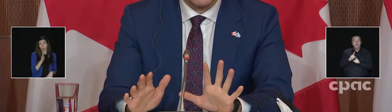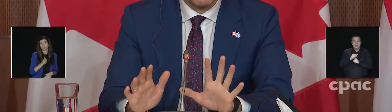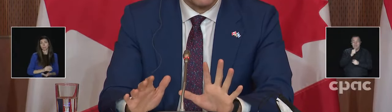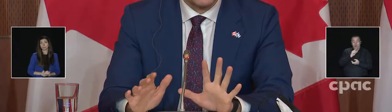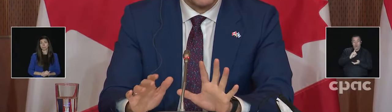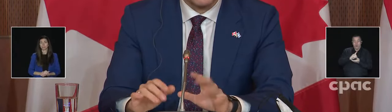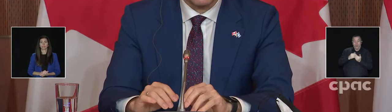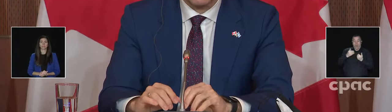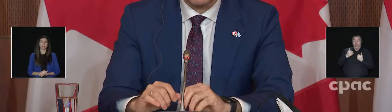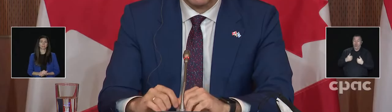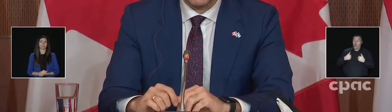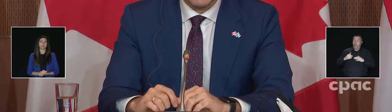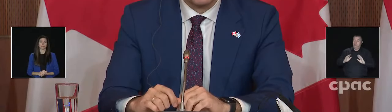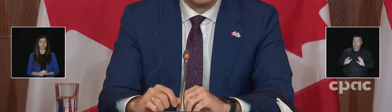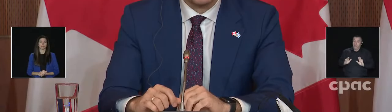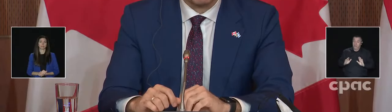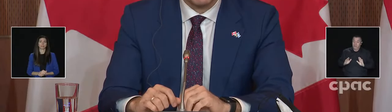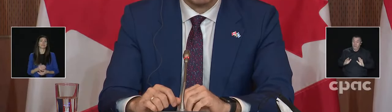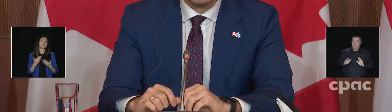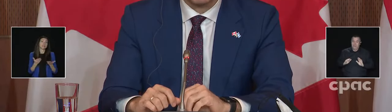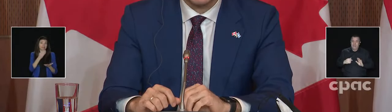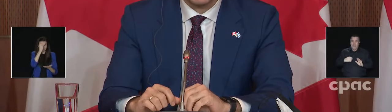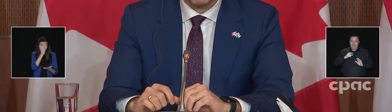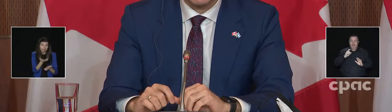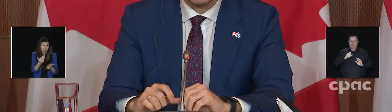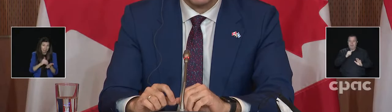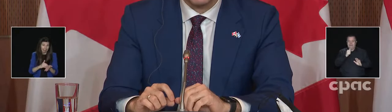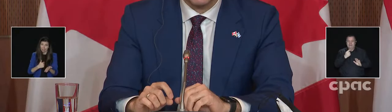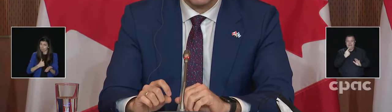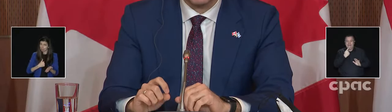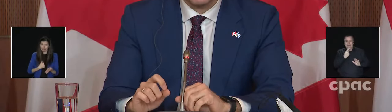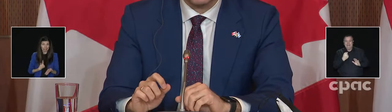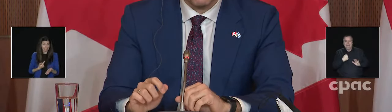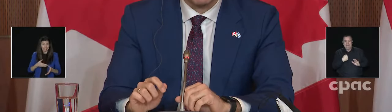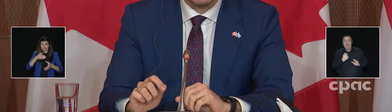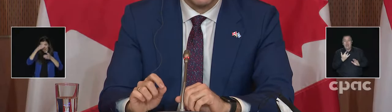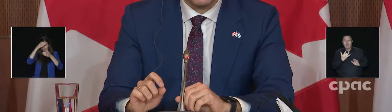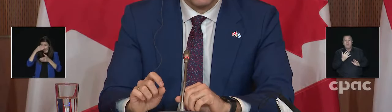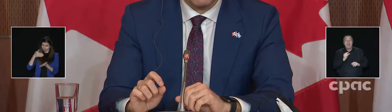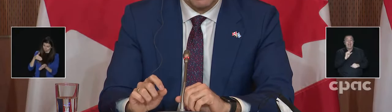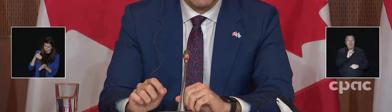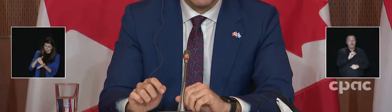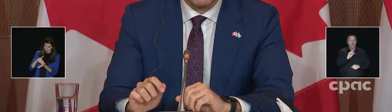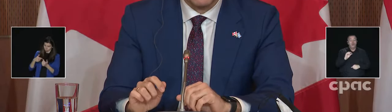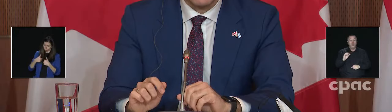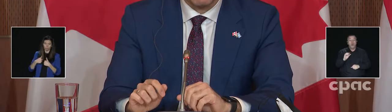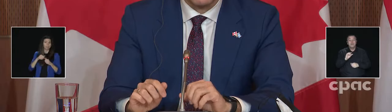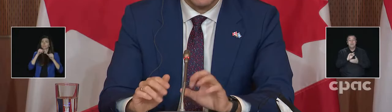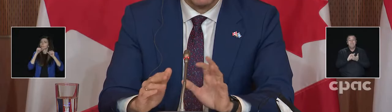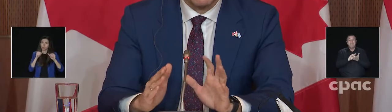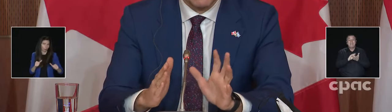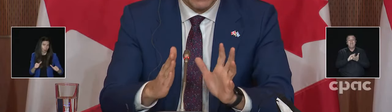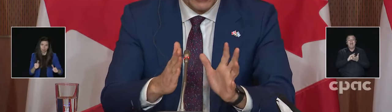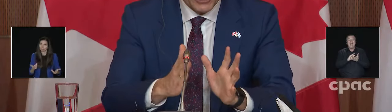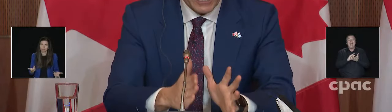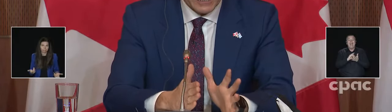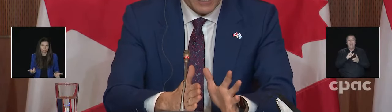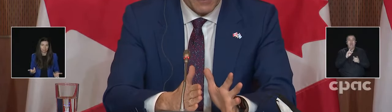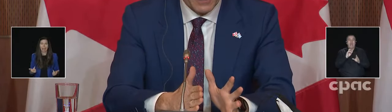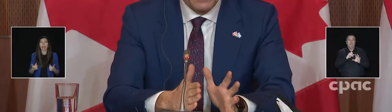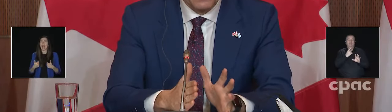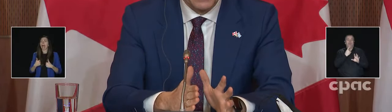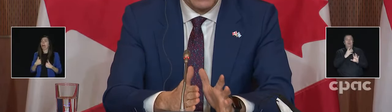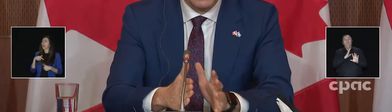médecin, évidemment, j'aurais dû ne pas spécifier combien de doses de médicaments ça représente. Et